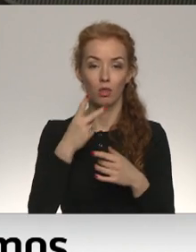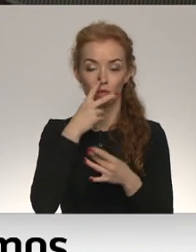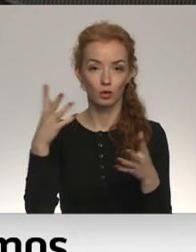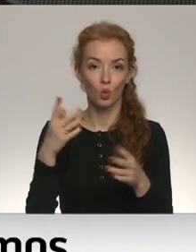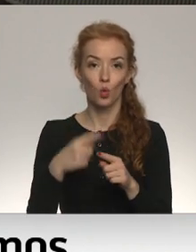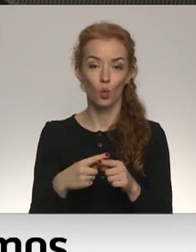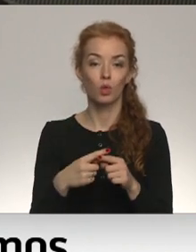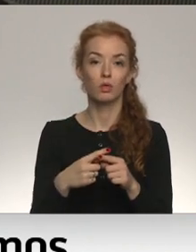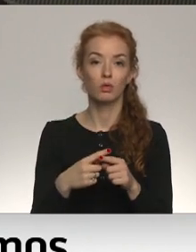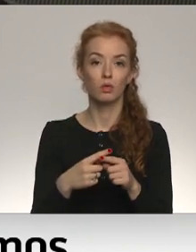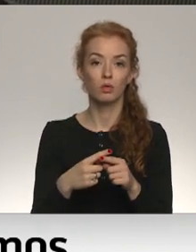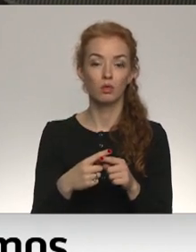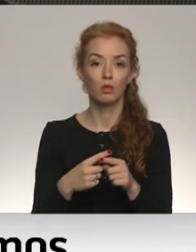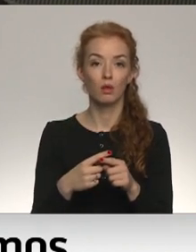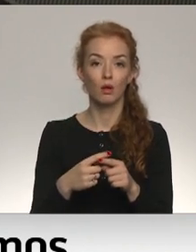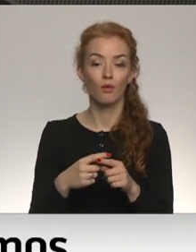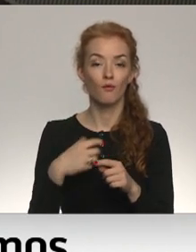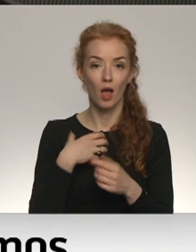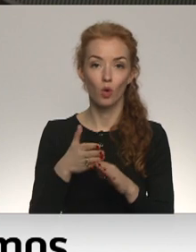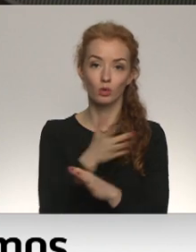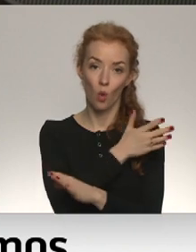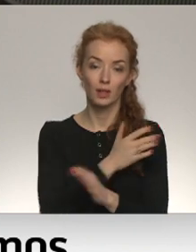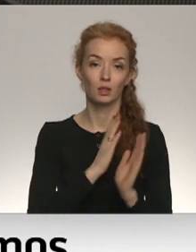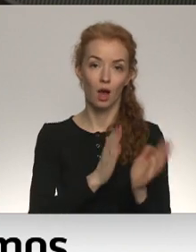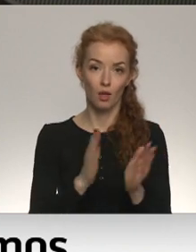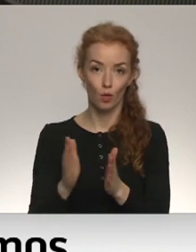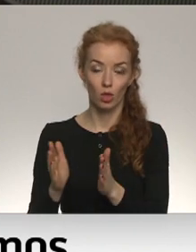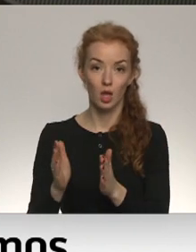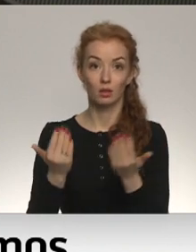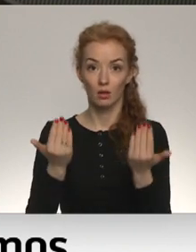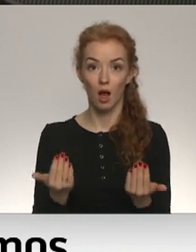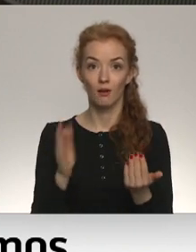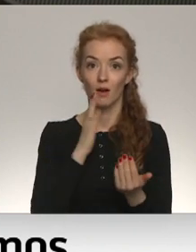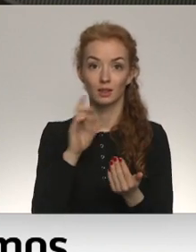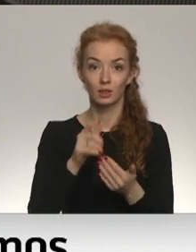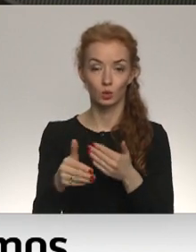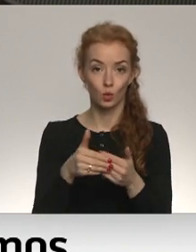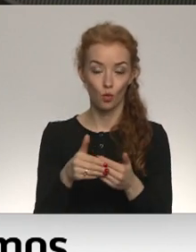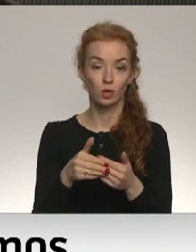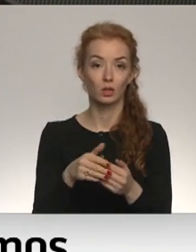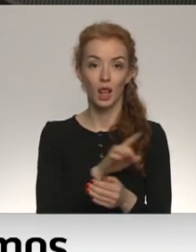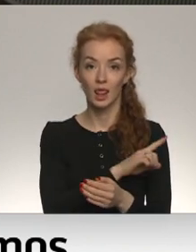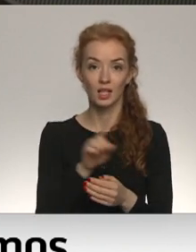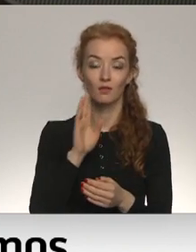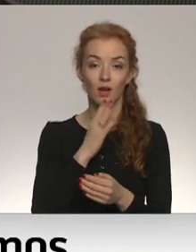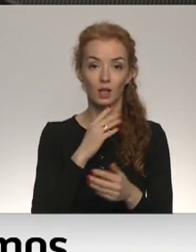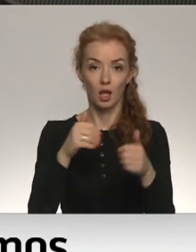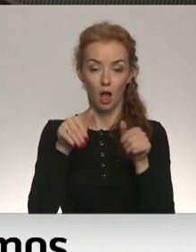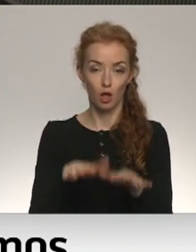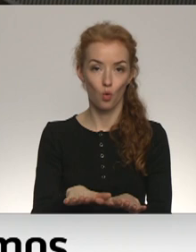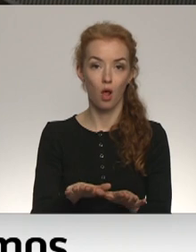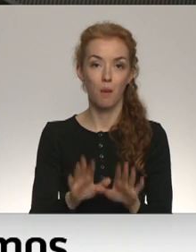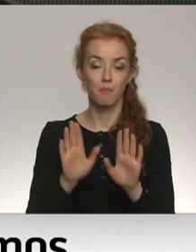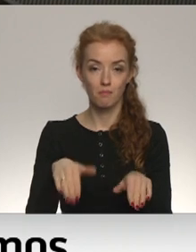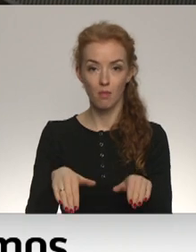sakāmvārds saka, kamanas ir jātais vasarā. Vasara tuvojās, līdz šai vasarai mums ir jāpieņem lēmums